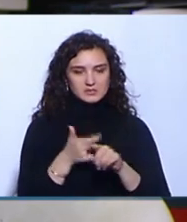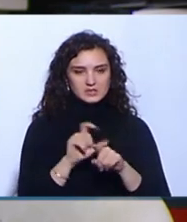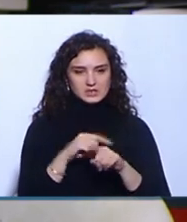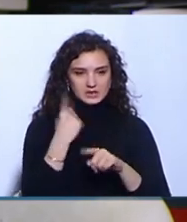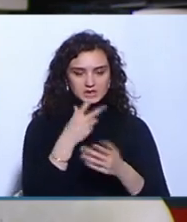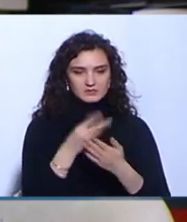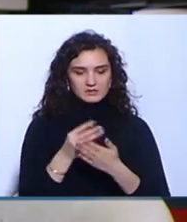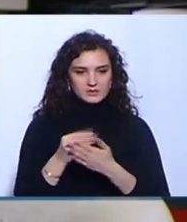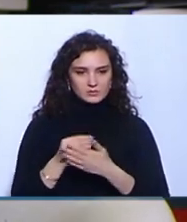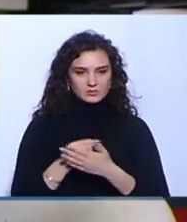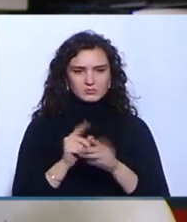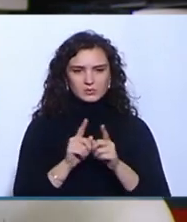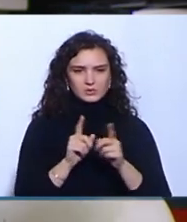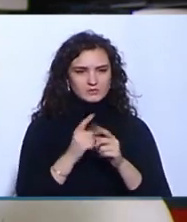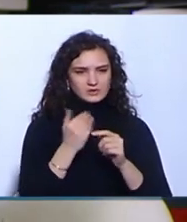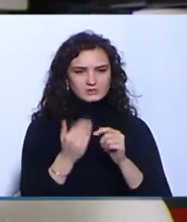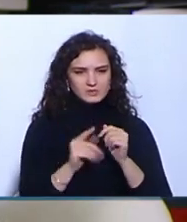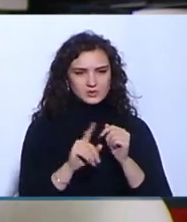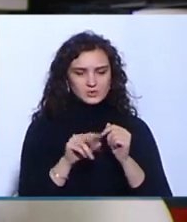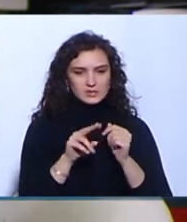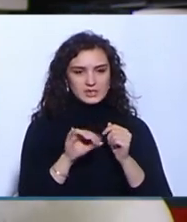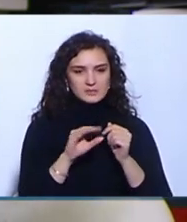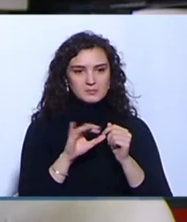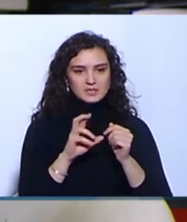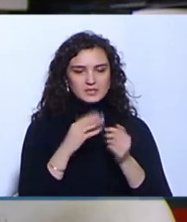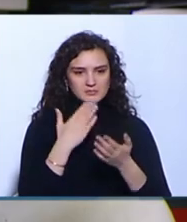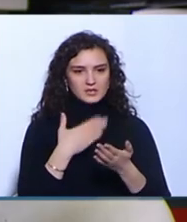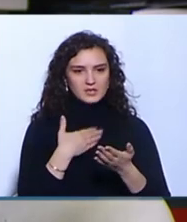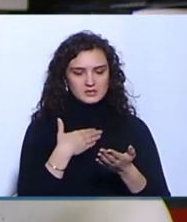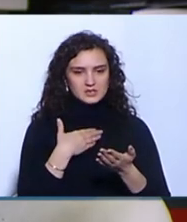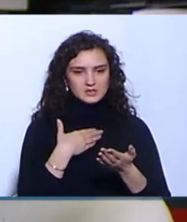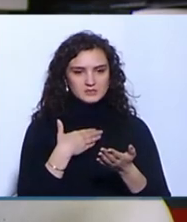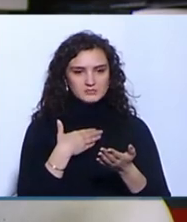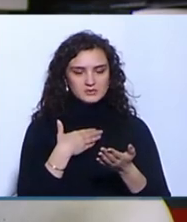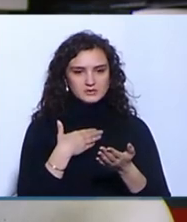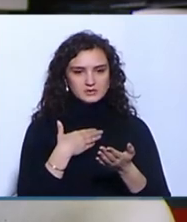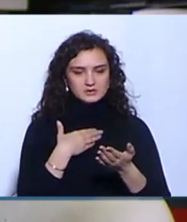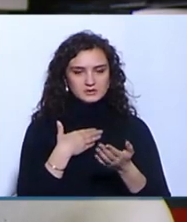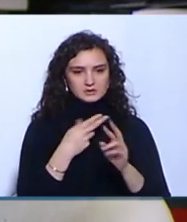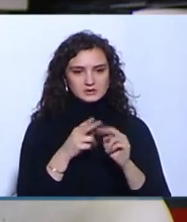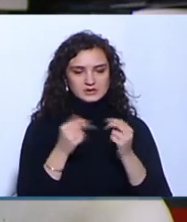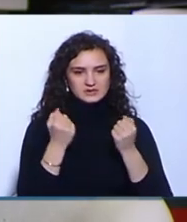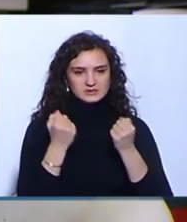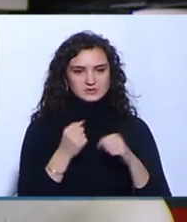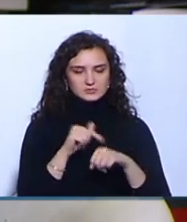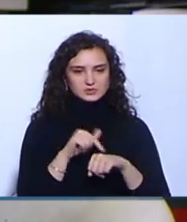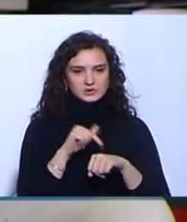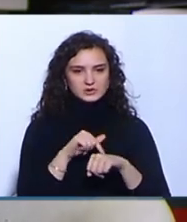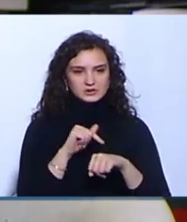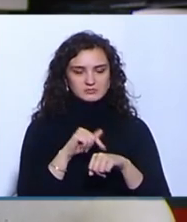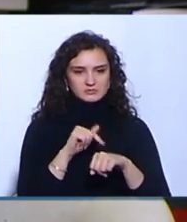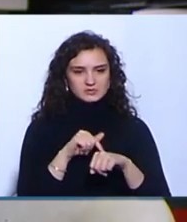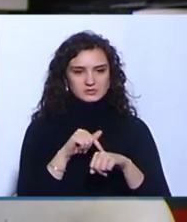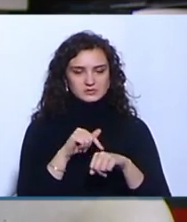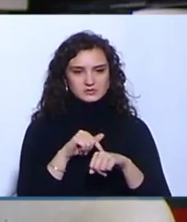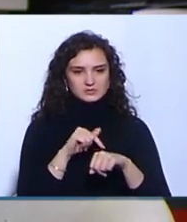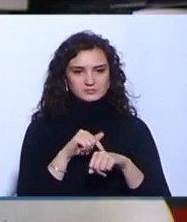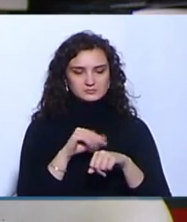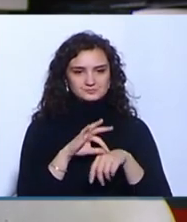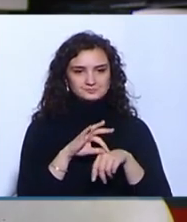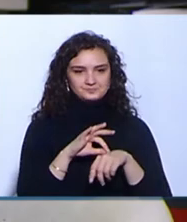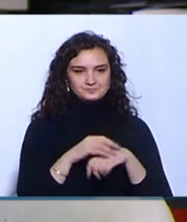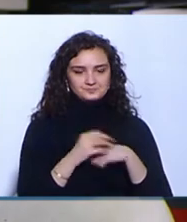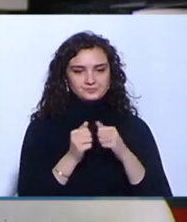ძალიან ინდივიდუალურია, მიუხედავად იმისა, რომ ლიმფედემას ახასიათებს კლასიკური ნიშნები, ეს არის სიმძიმის შეგრძნება, სისავსის,